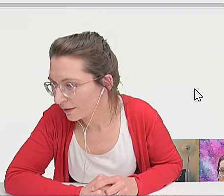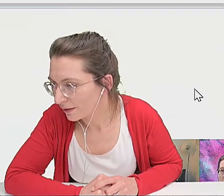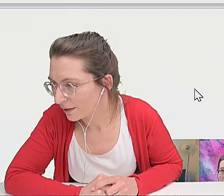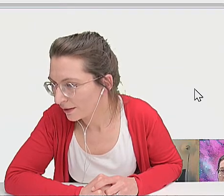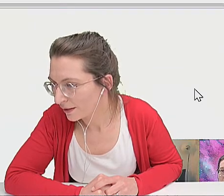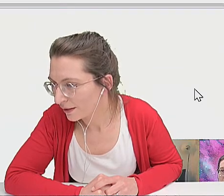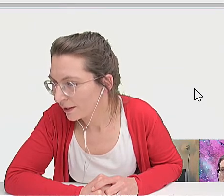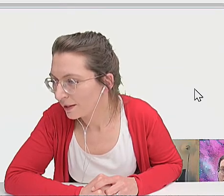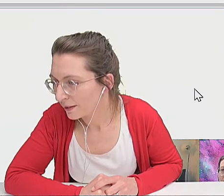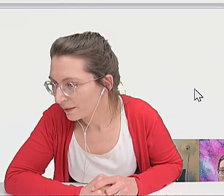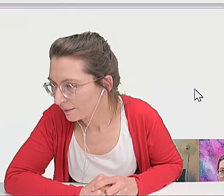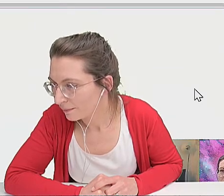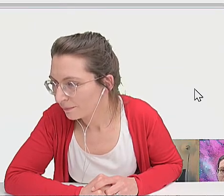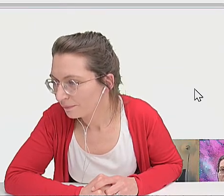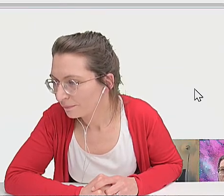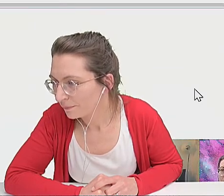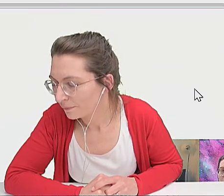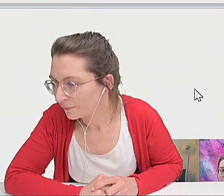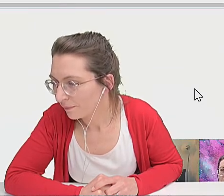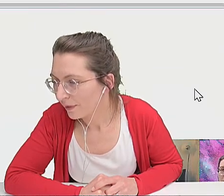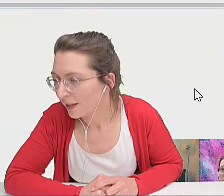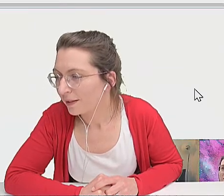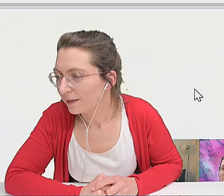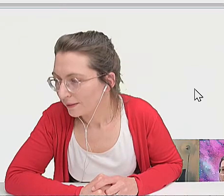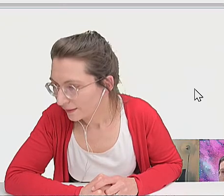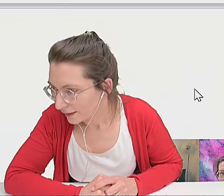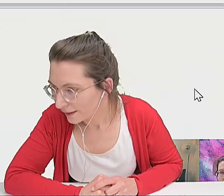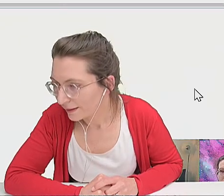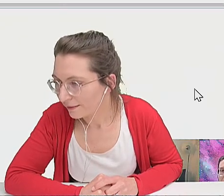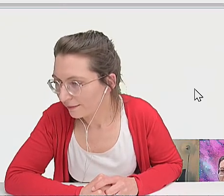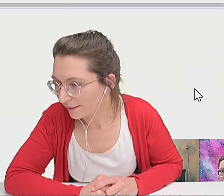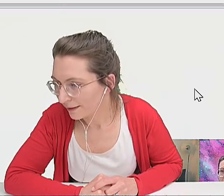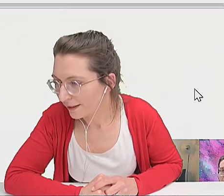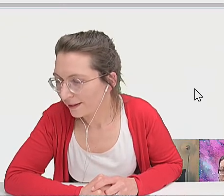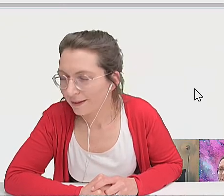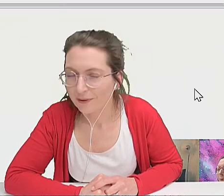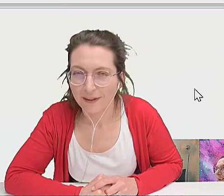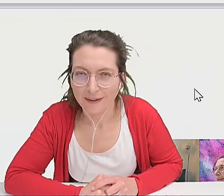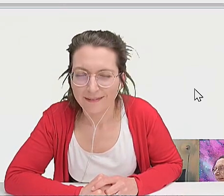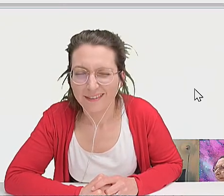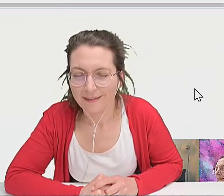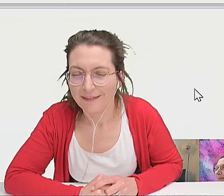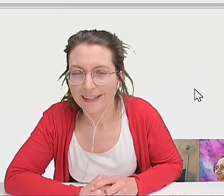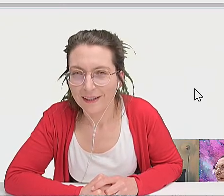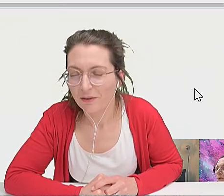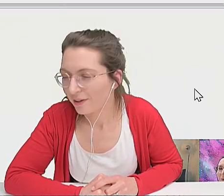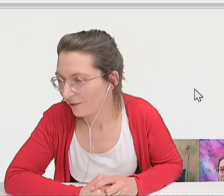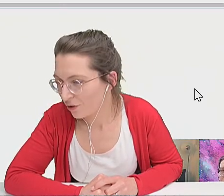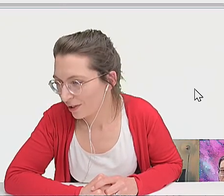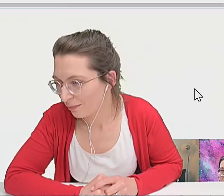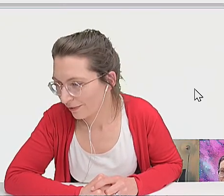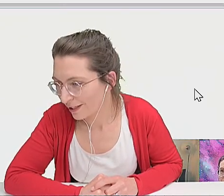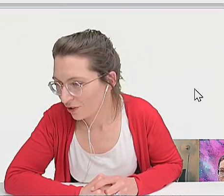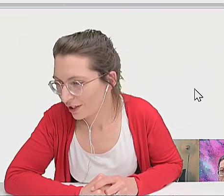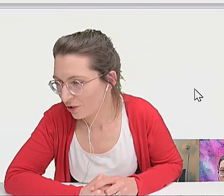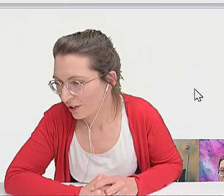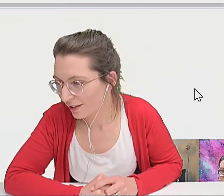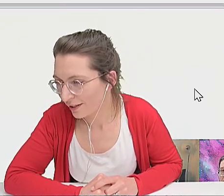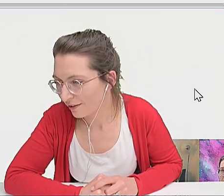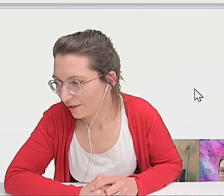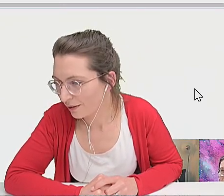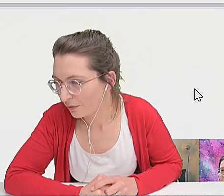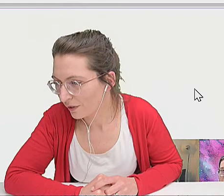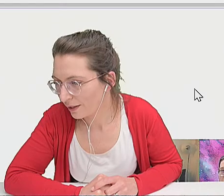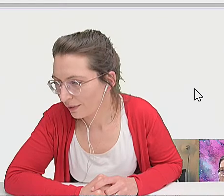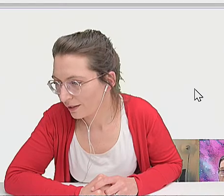zwei unterschiedliche Befehle zum einfach so gehen und zum Kiste verschieben. Ah, okay. Also Kiste schieben, weil er steht ja schon